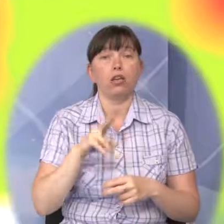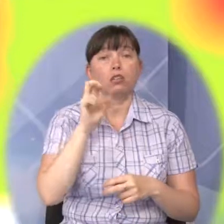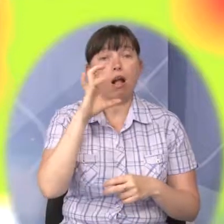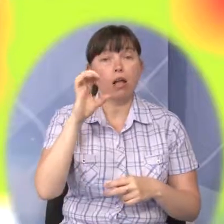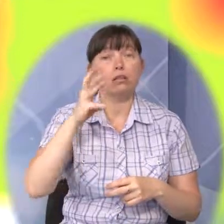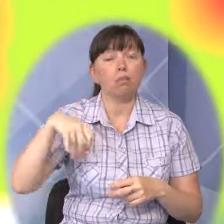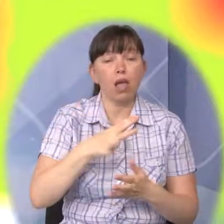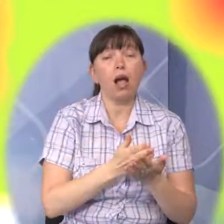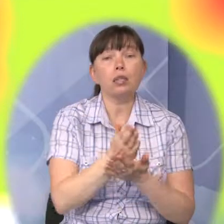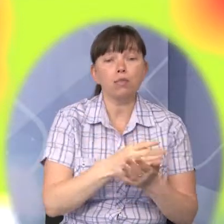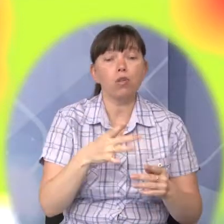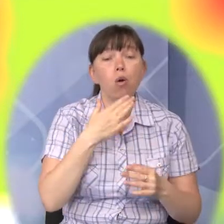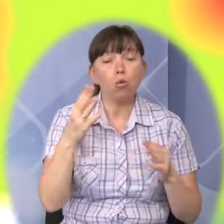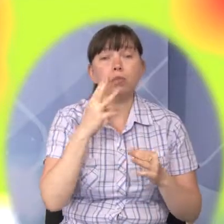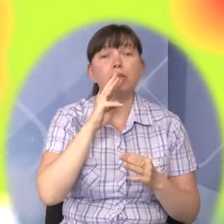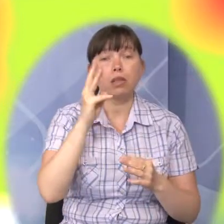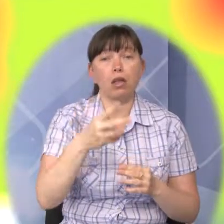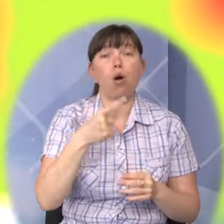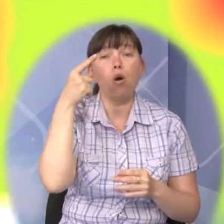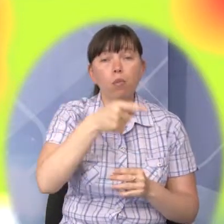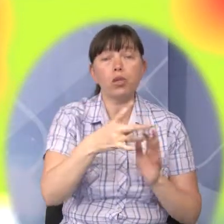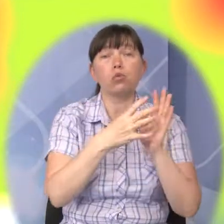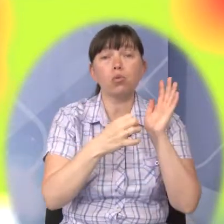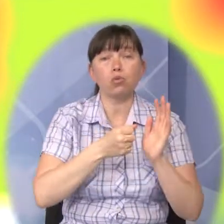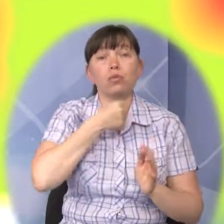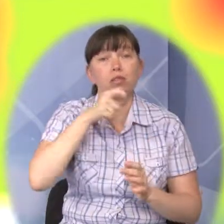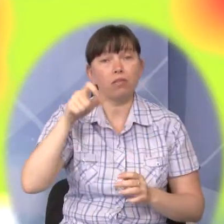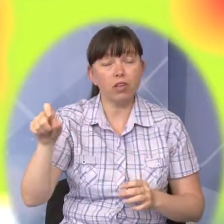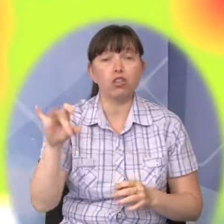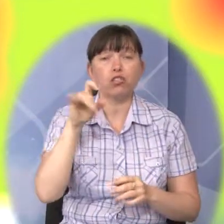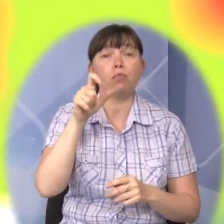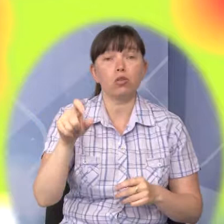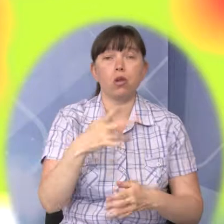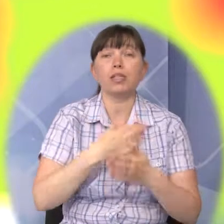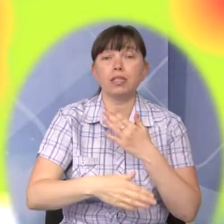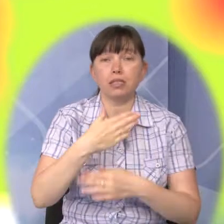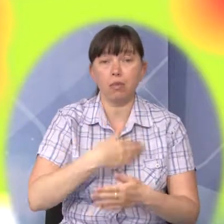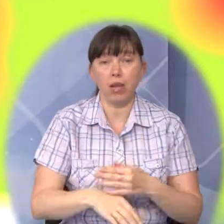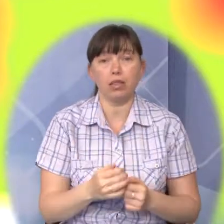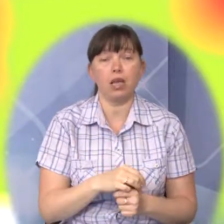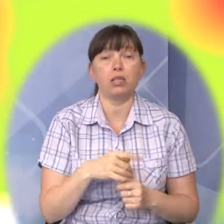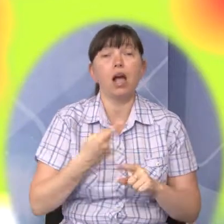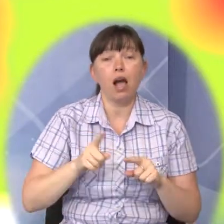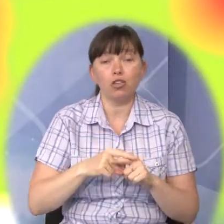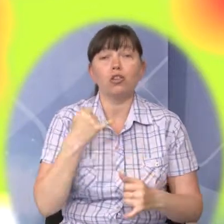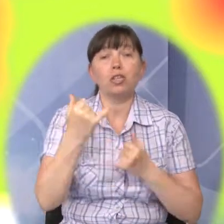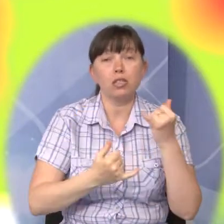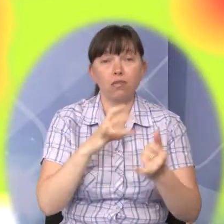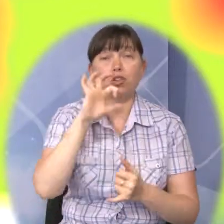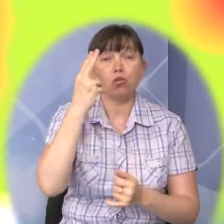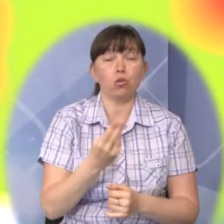Șoldenești, asociația Casmed a deservit în ultimii 3 ani 1900 de vârstnici și persoane cu dizabilități, serviciile de